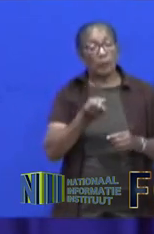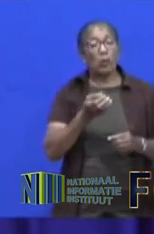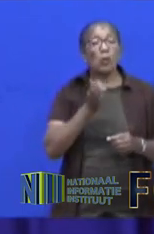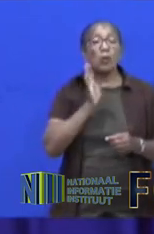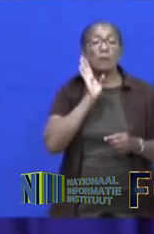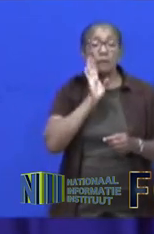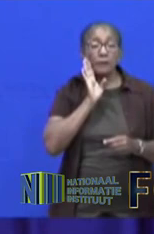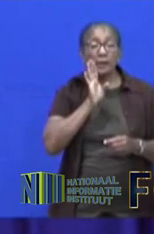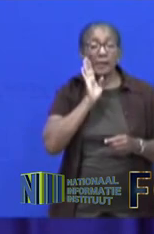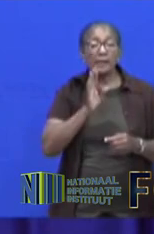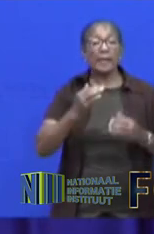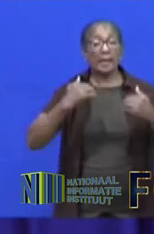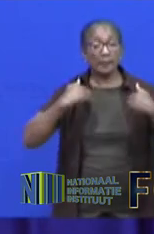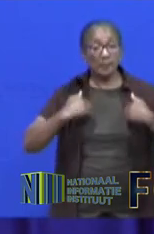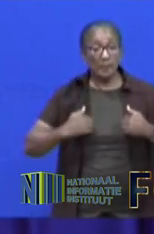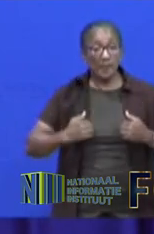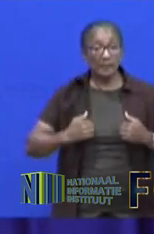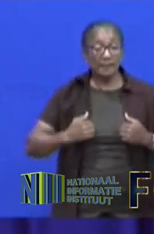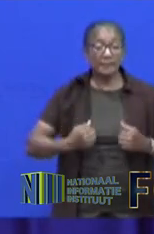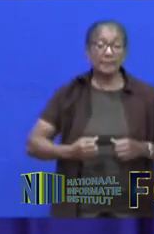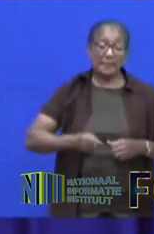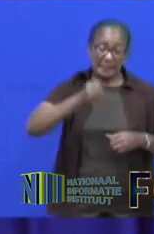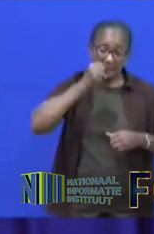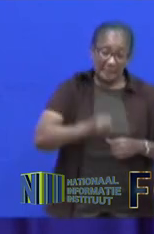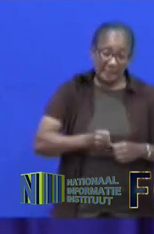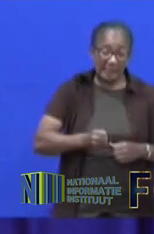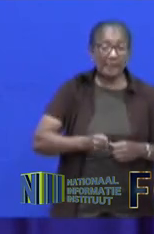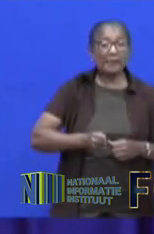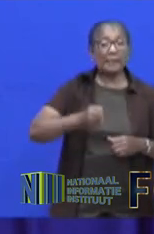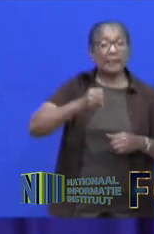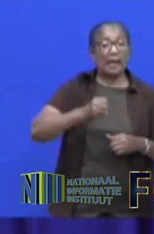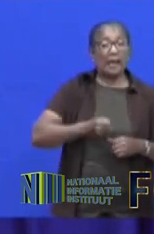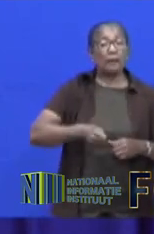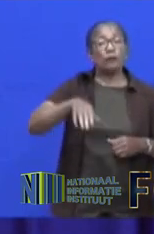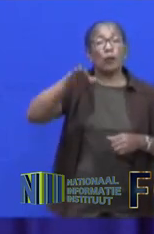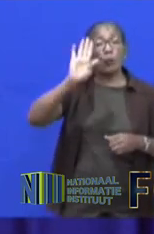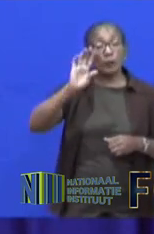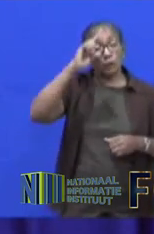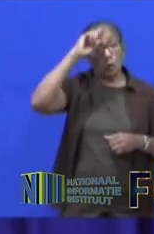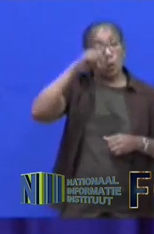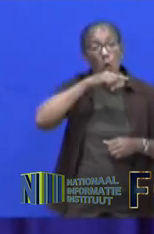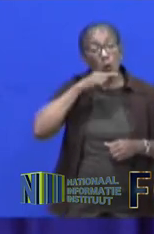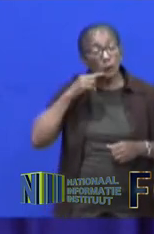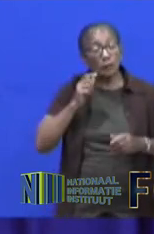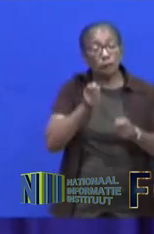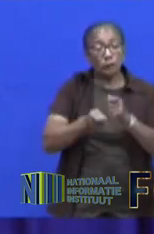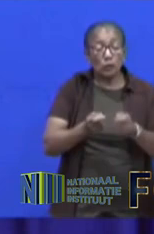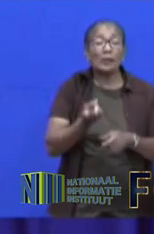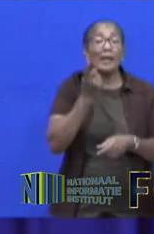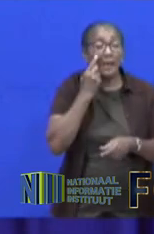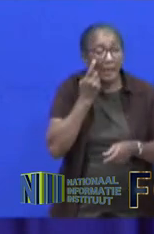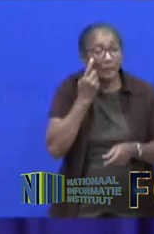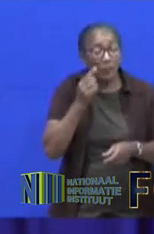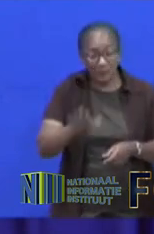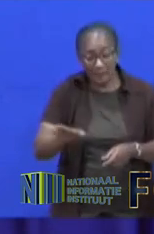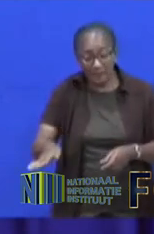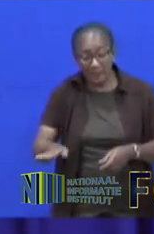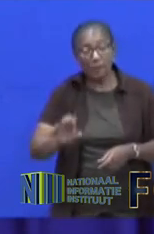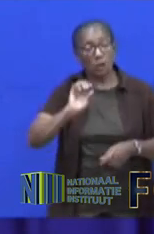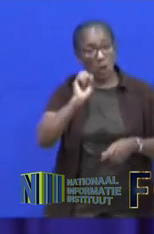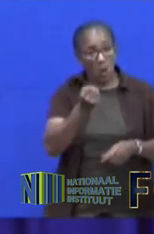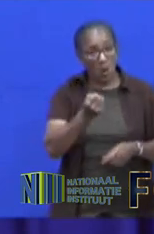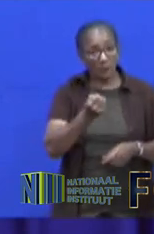aan die mensen en zeker aan de volwassenen, zeker ouders en verzorgers, let op uw kinderen, want er zijn ook kinderen